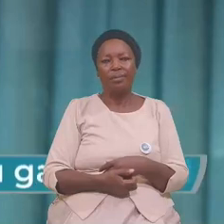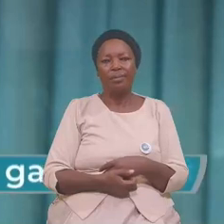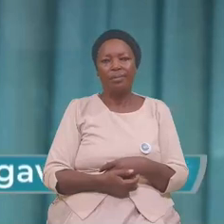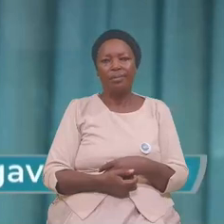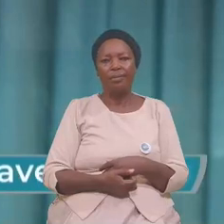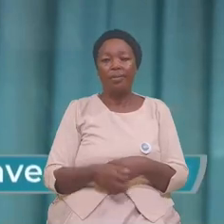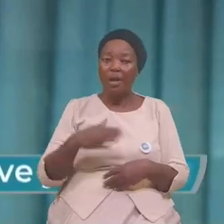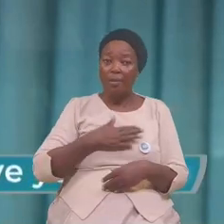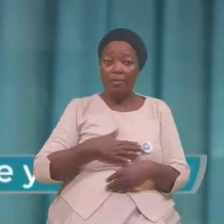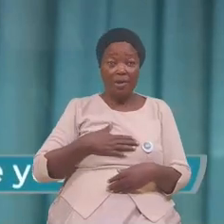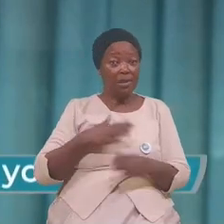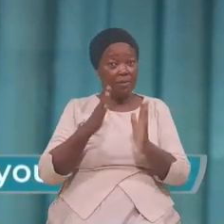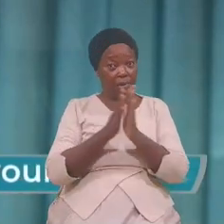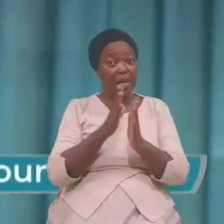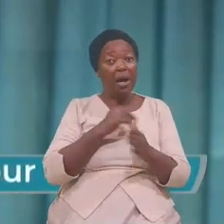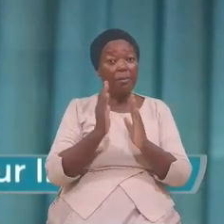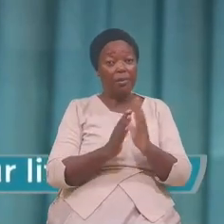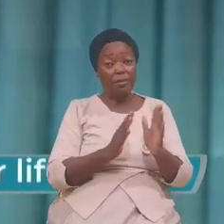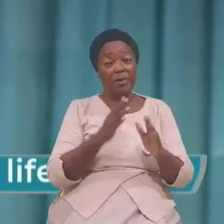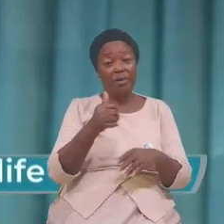Priez et préparez-vous.